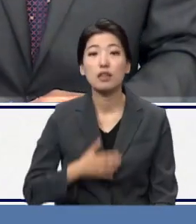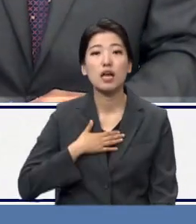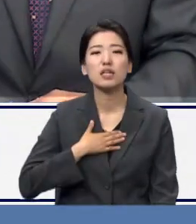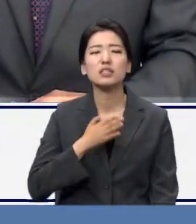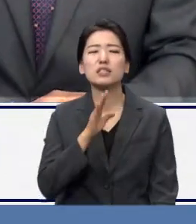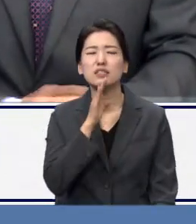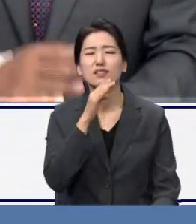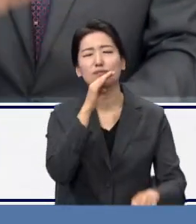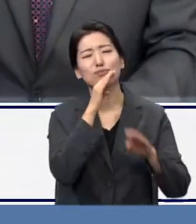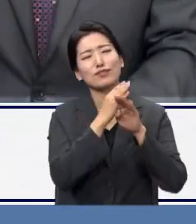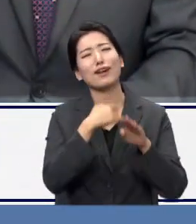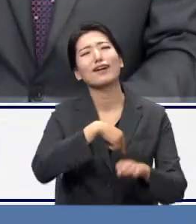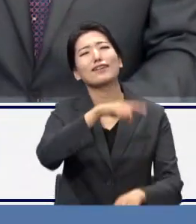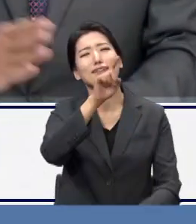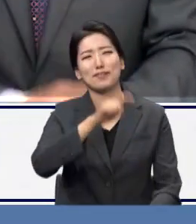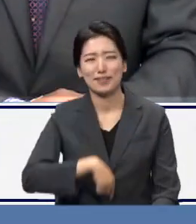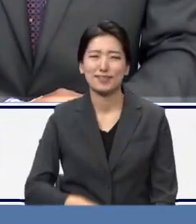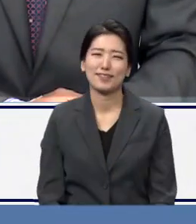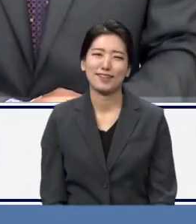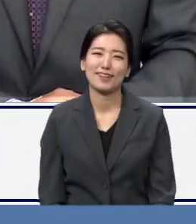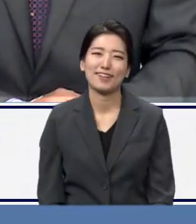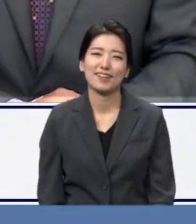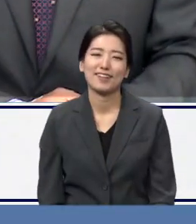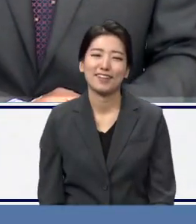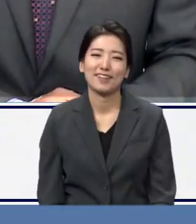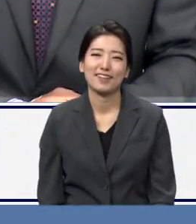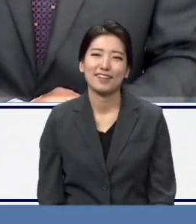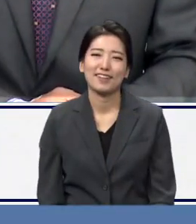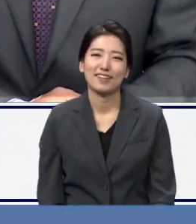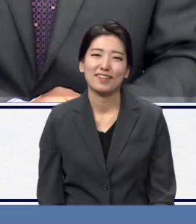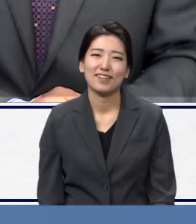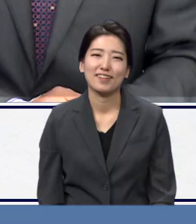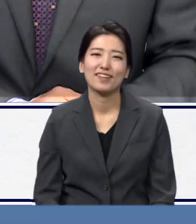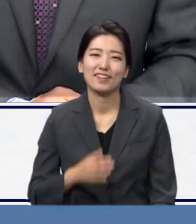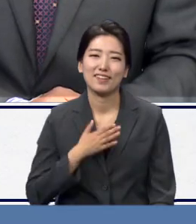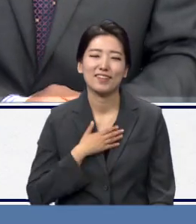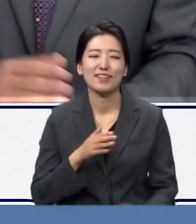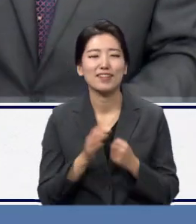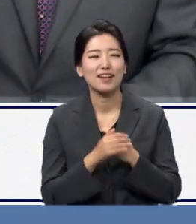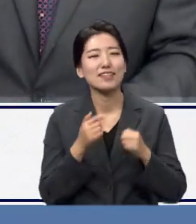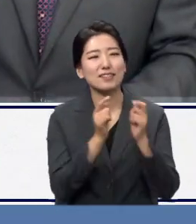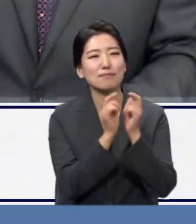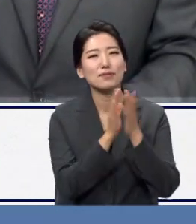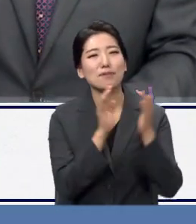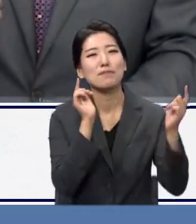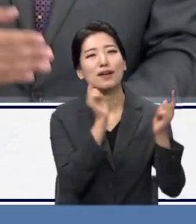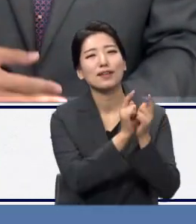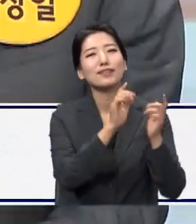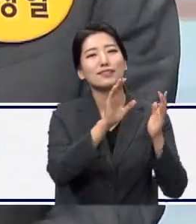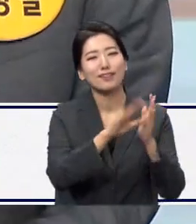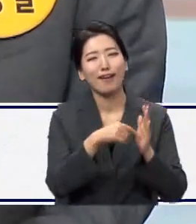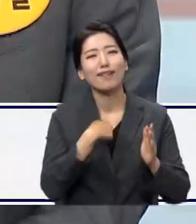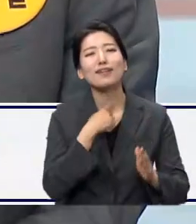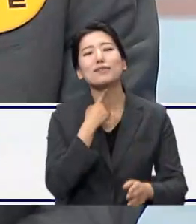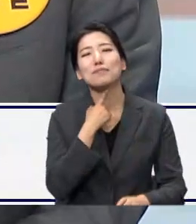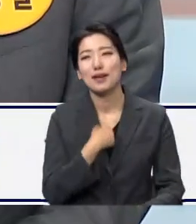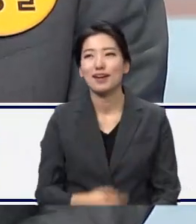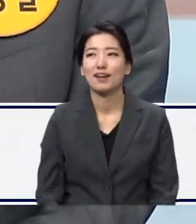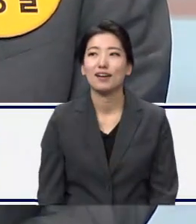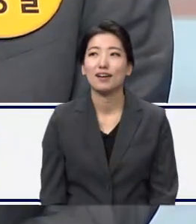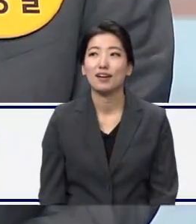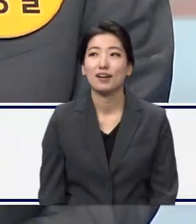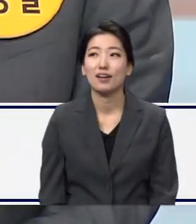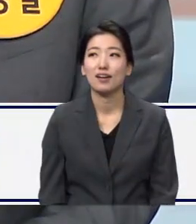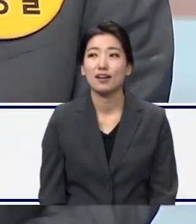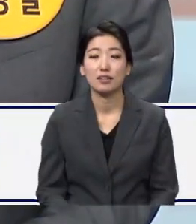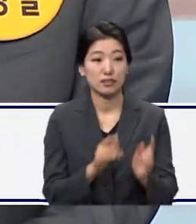실제로 제가 이제 정동영 대통령 특사가 김정일 위원장을 만날 때 실제로 백화원 초대소에 그러니까 가서 점검을